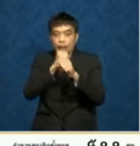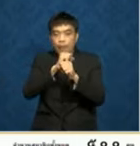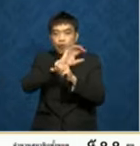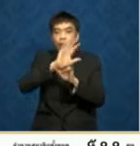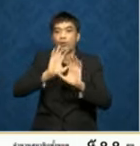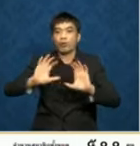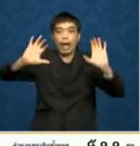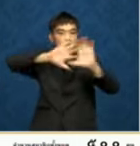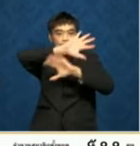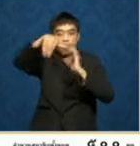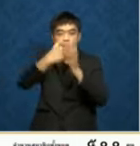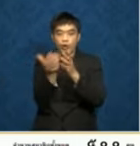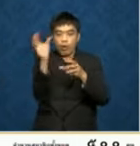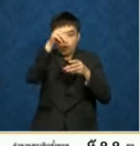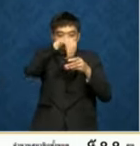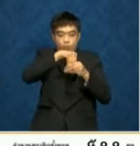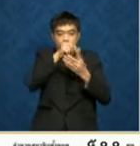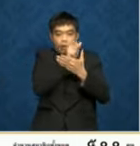างรัฐเลย